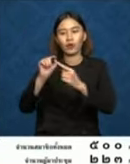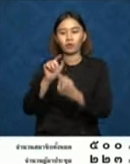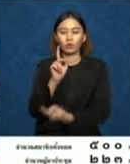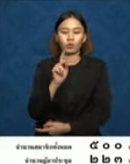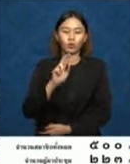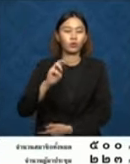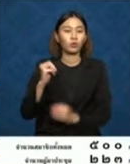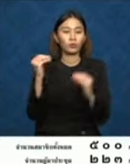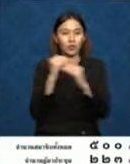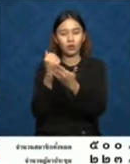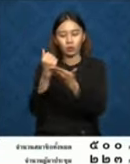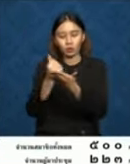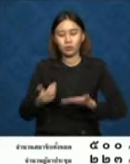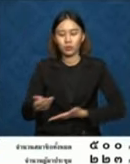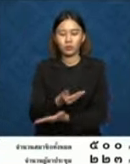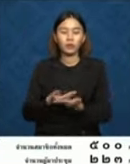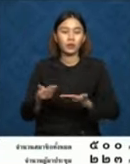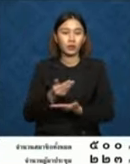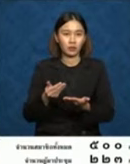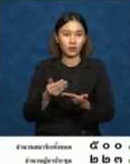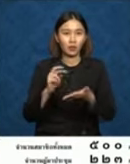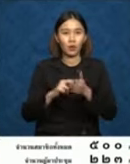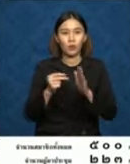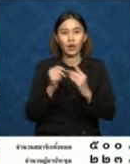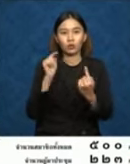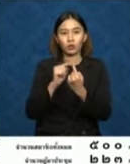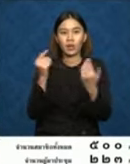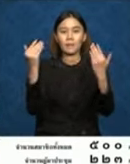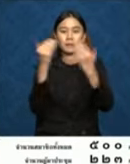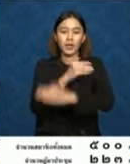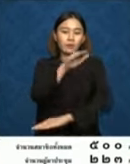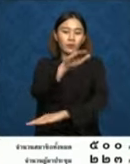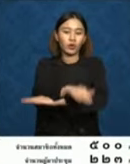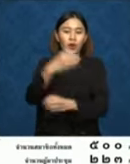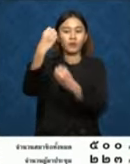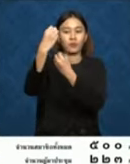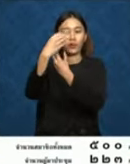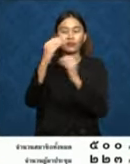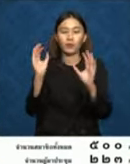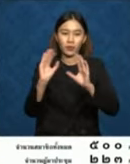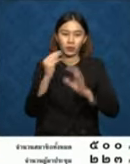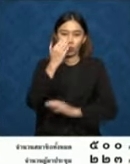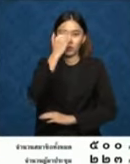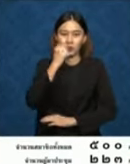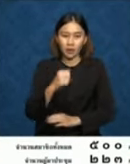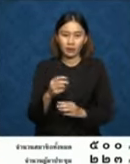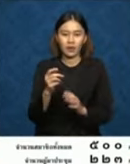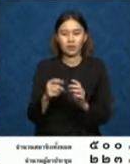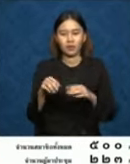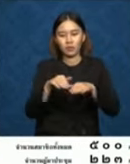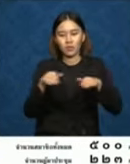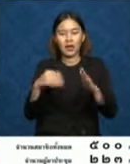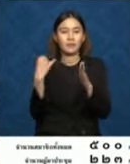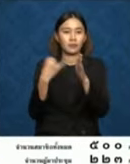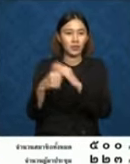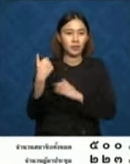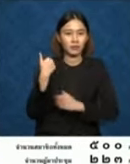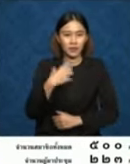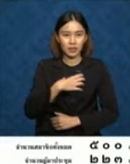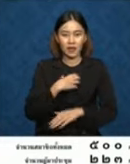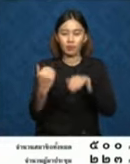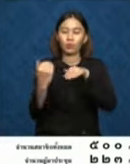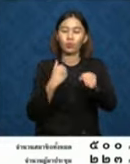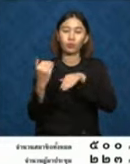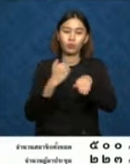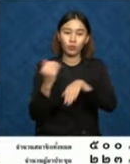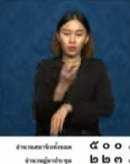รมทางหลวงนะครับช่วยพิจารณานะครับไม่จำเป็นต้องเป็นเปลี่ยนเป็น4แยกไฟเขียวไฟแดงนะครับเพราะว่ามันจะผิดหลักของถนนใหญ่ที่ต้องการให้รถวิ่งเร็ว